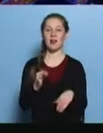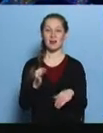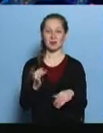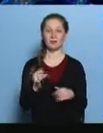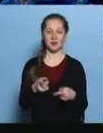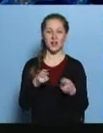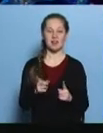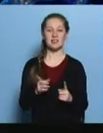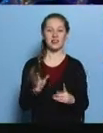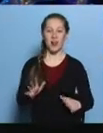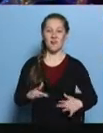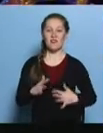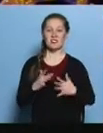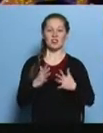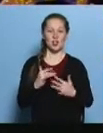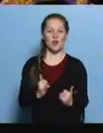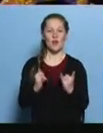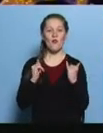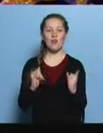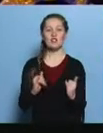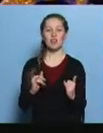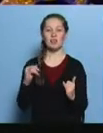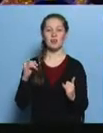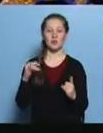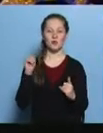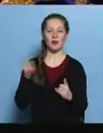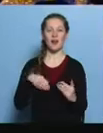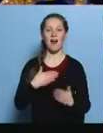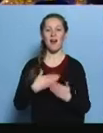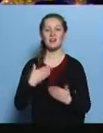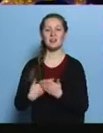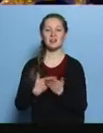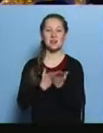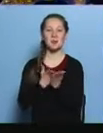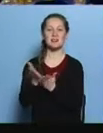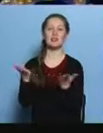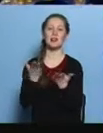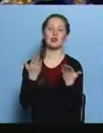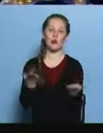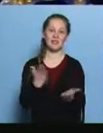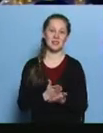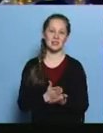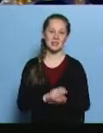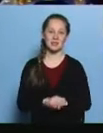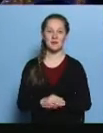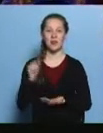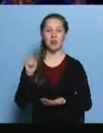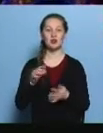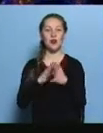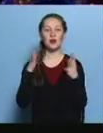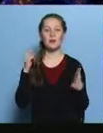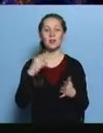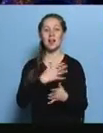истинного восхищения и уважения. Та активная жизненная позиция, которую вы занимаете, то огромное